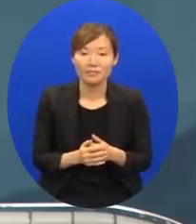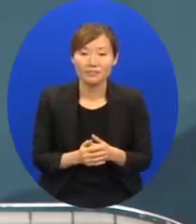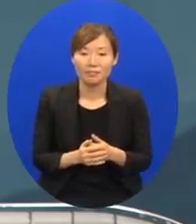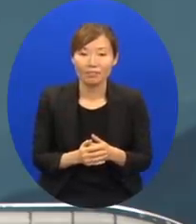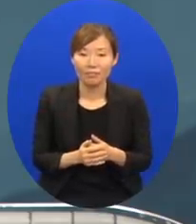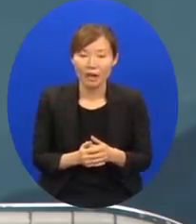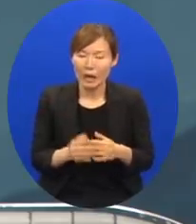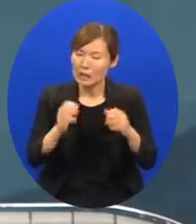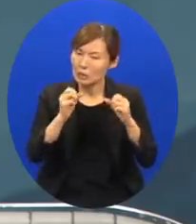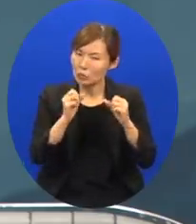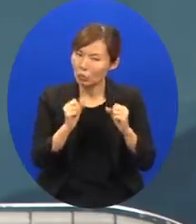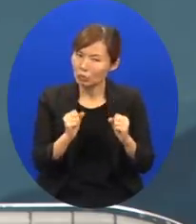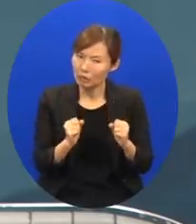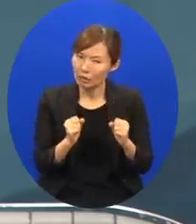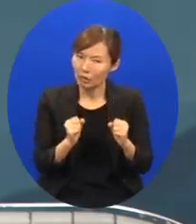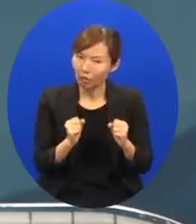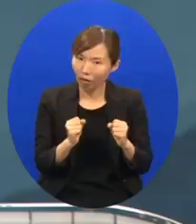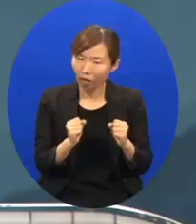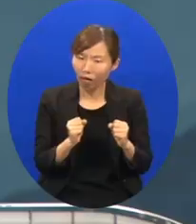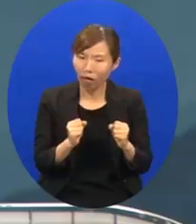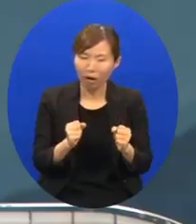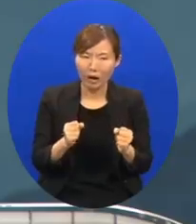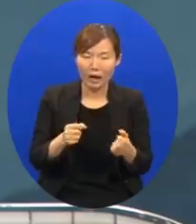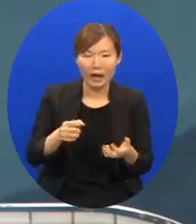존재 가치가 없습니다